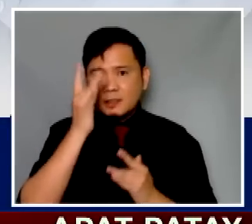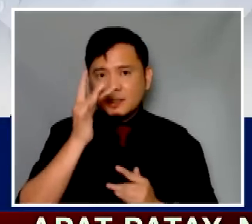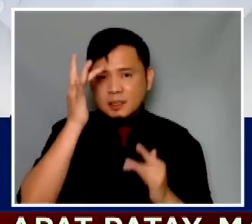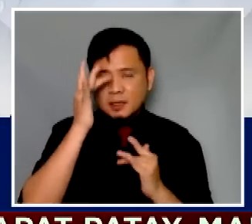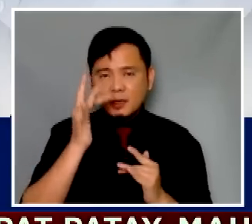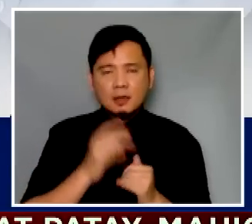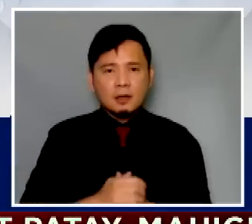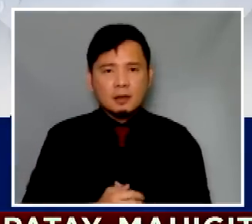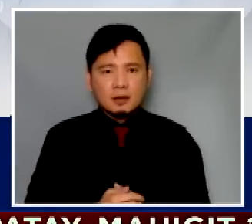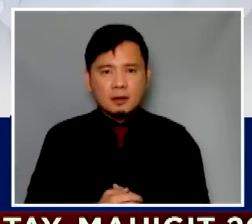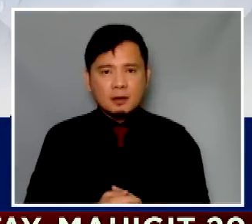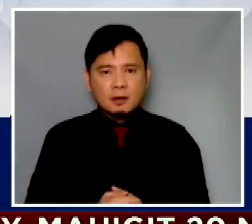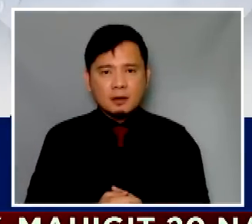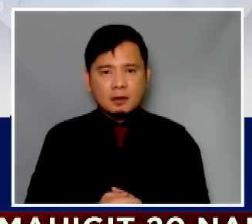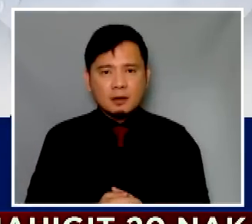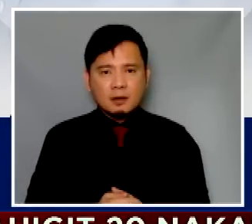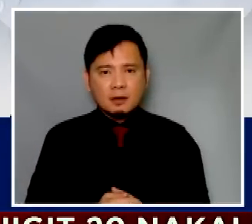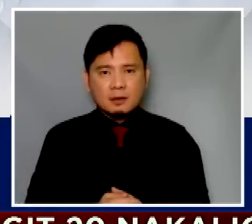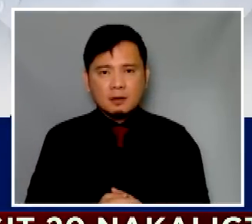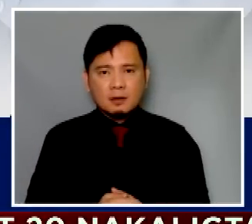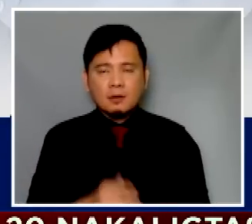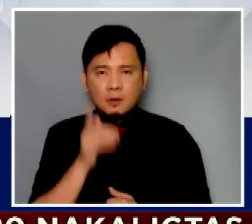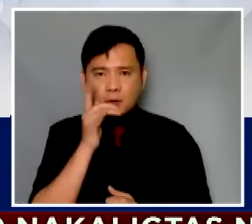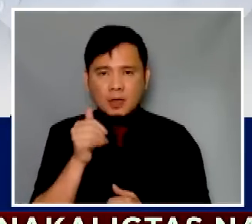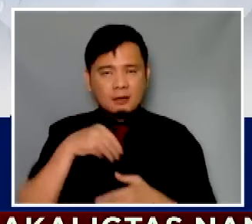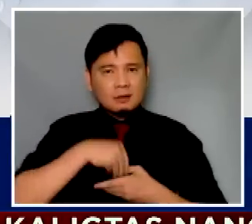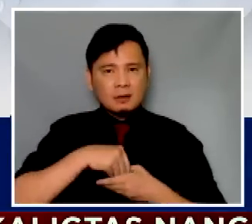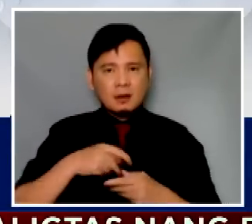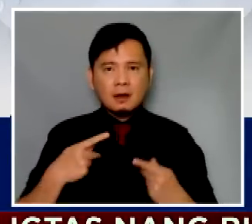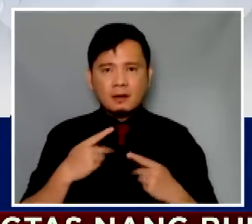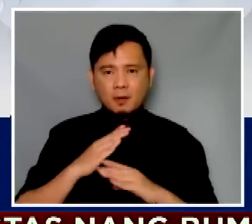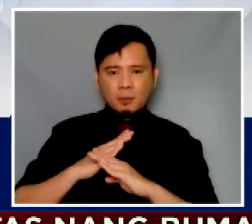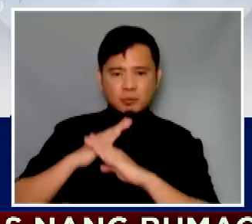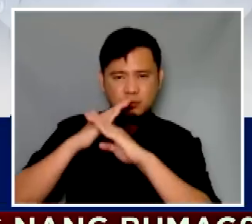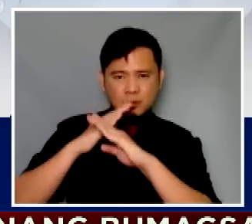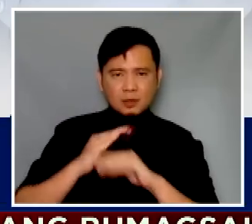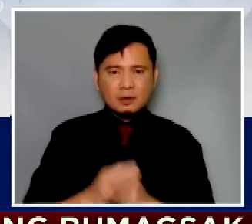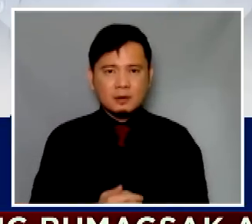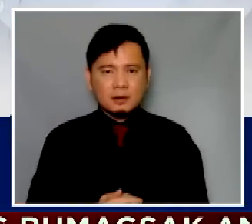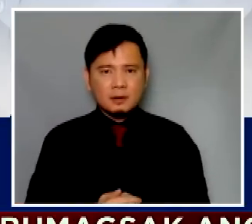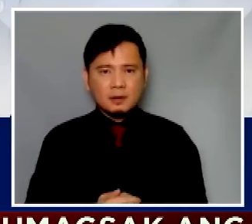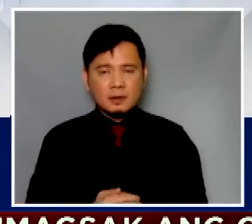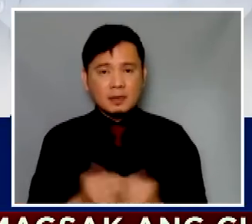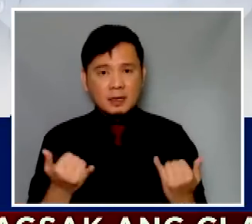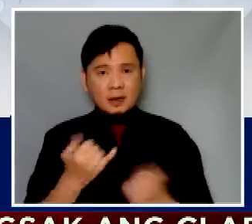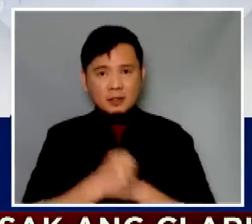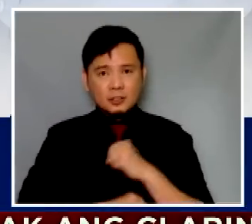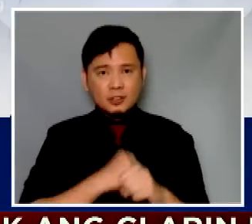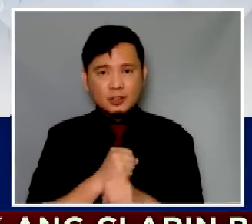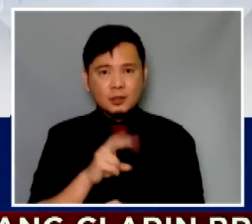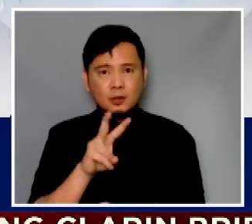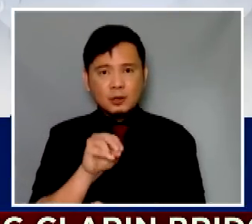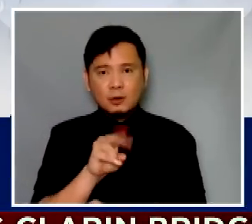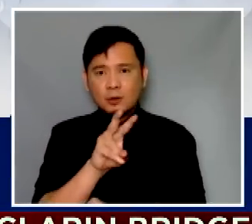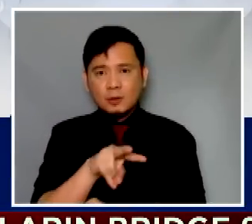having provided protection. Mm-mm. So this is not 2020. Yeah.